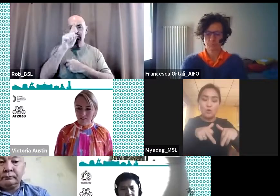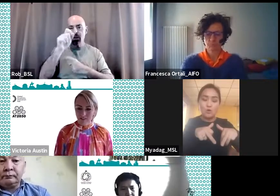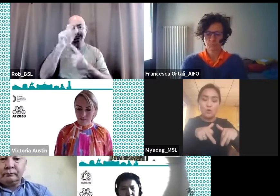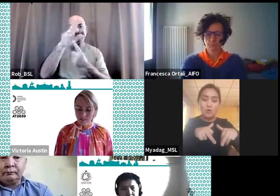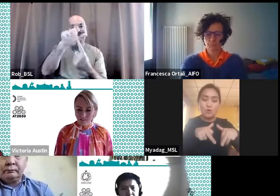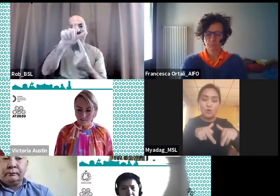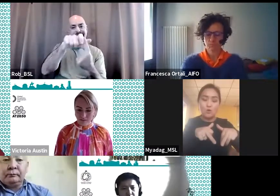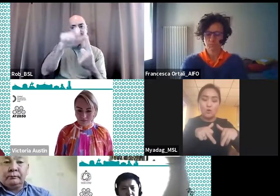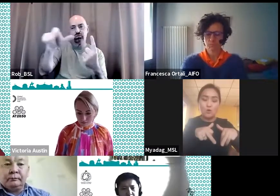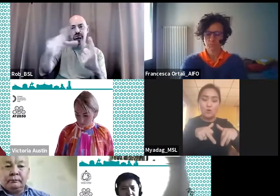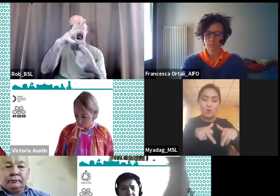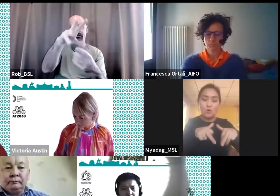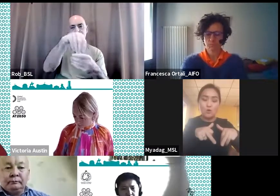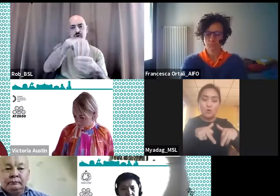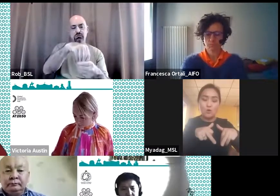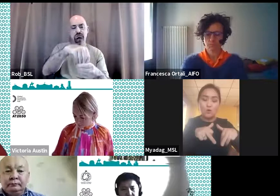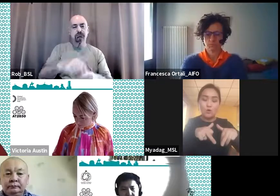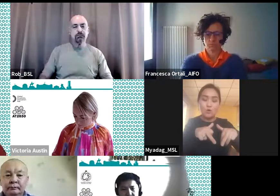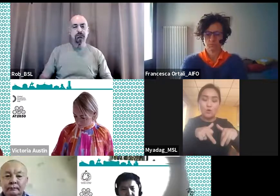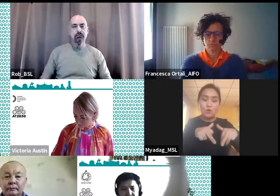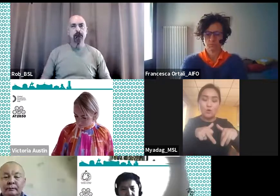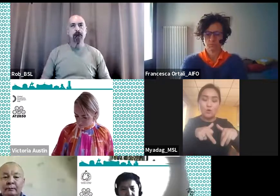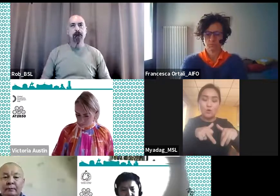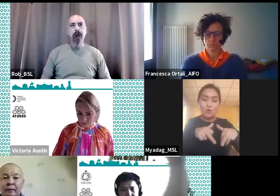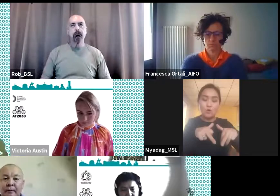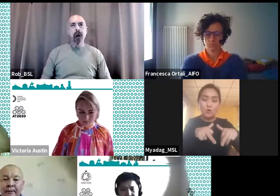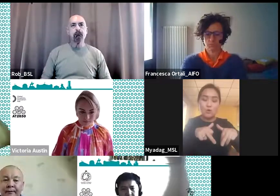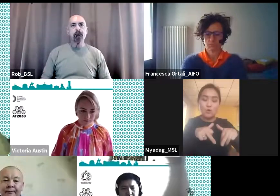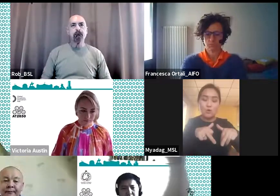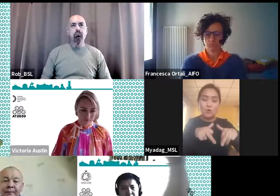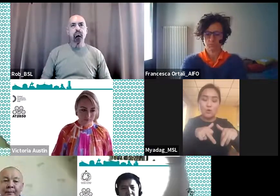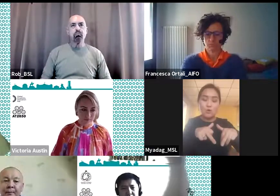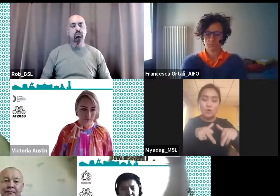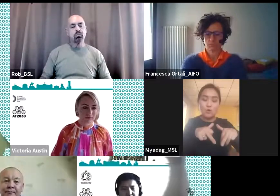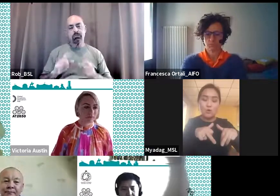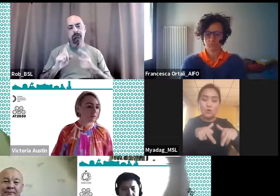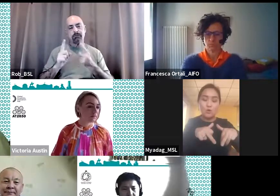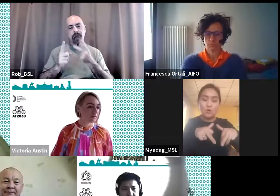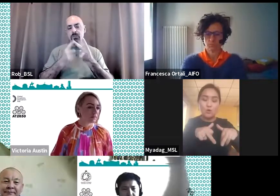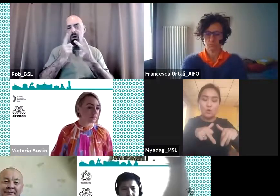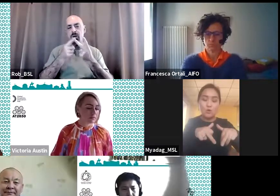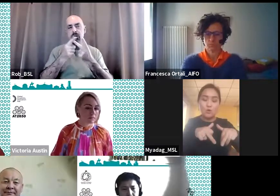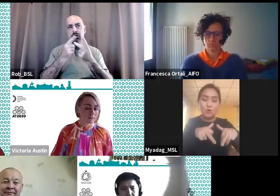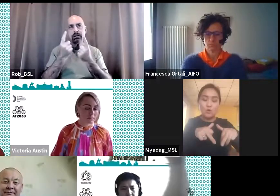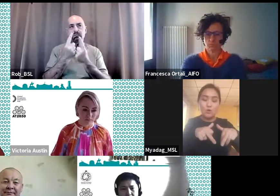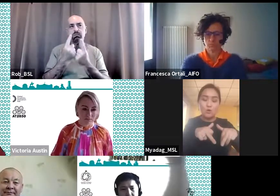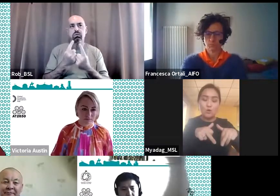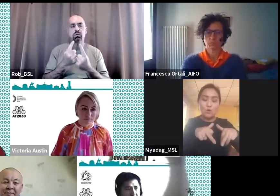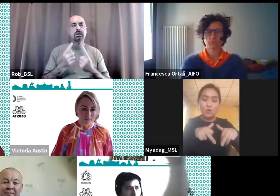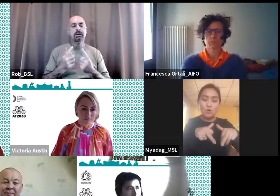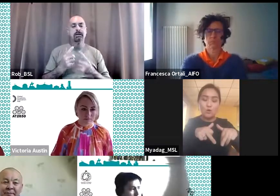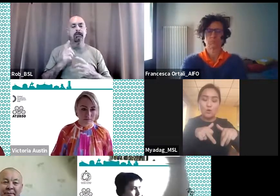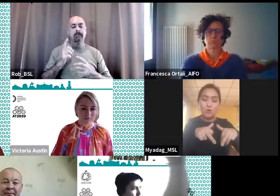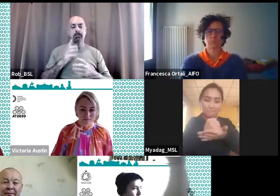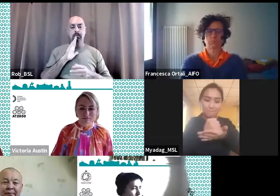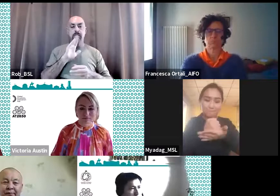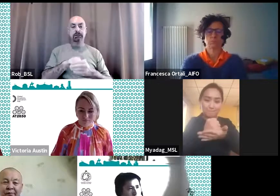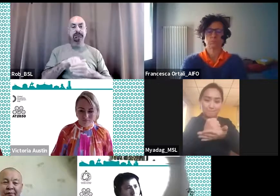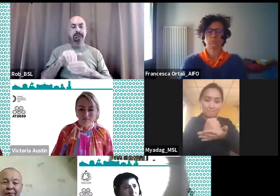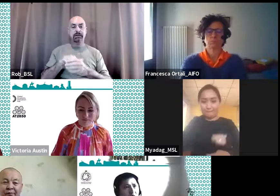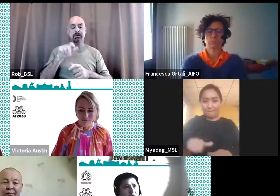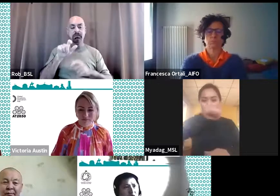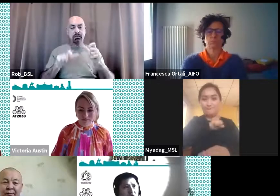энэ одоо хэтийн зорилгыг батлах үйл ажиллагаанд хангаж ажиллах шаардлагатай байна. Мөн